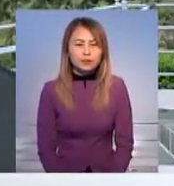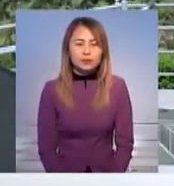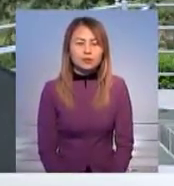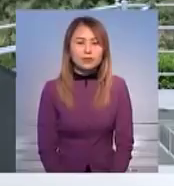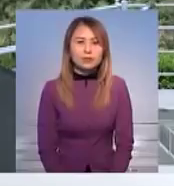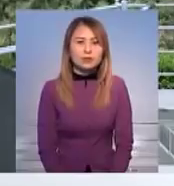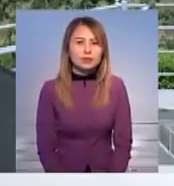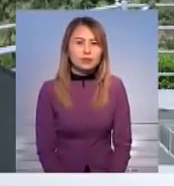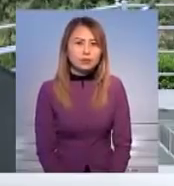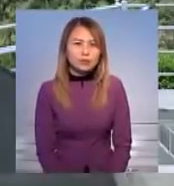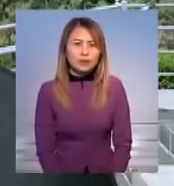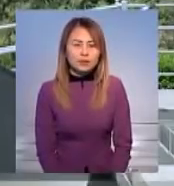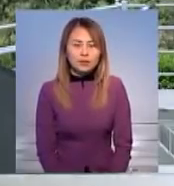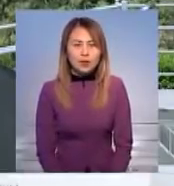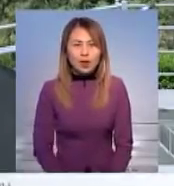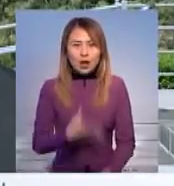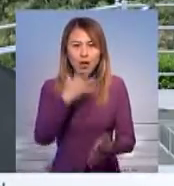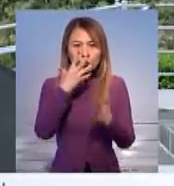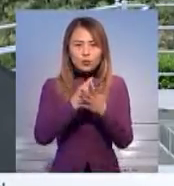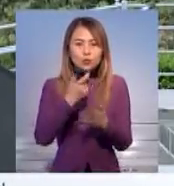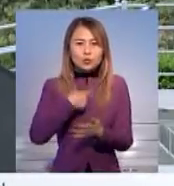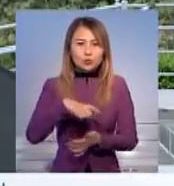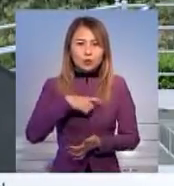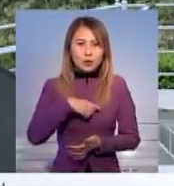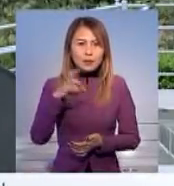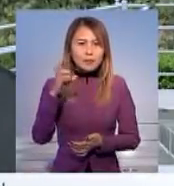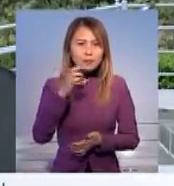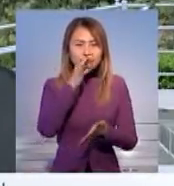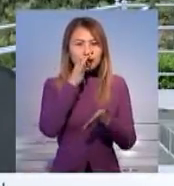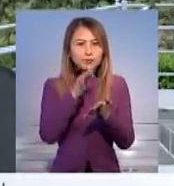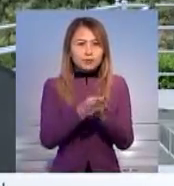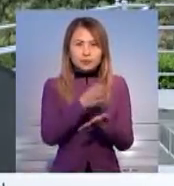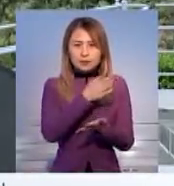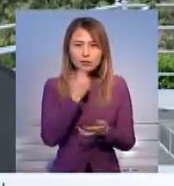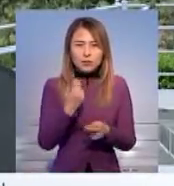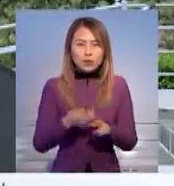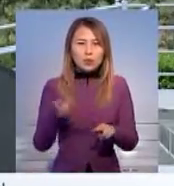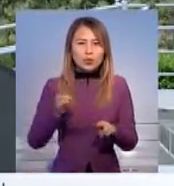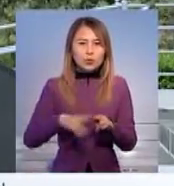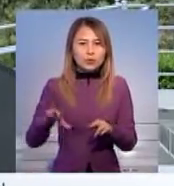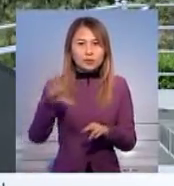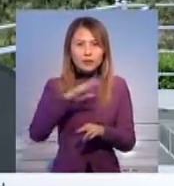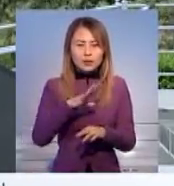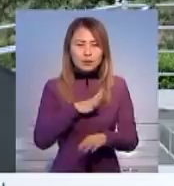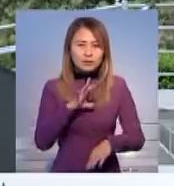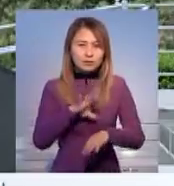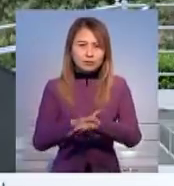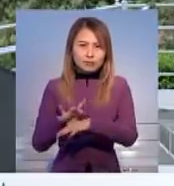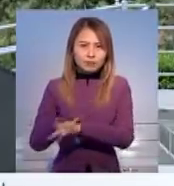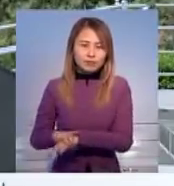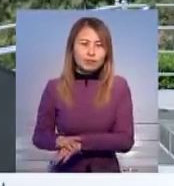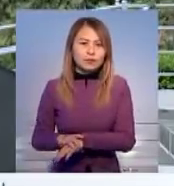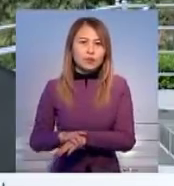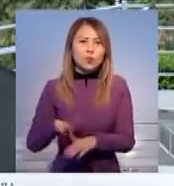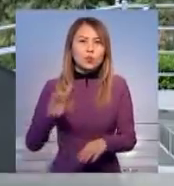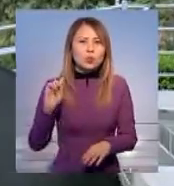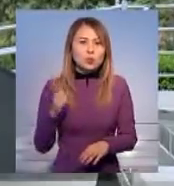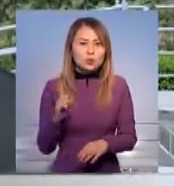Тексеріс қорытысымен олар өз жұмыстарына өте жауапсыздықпен қарайтындығы айқындалды.